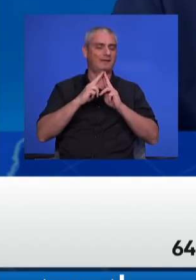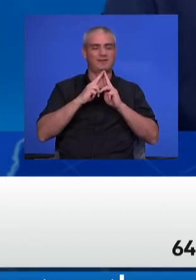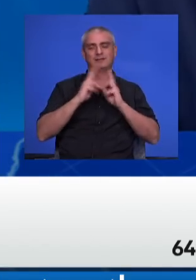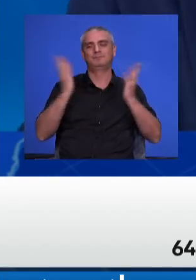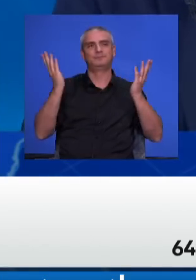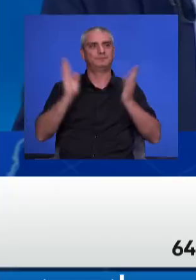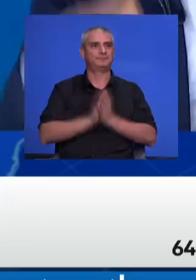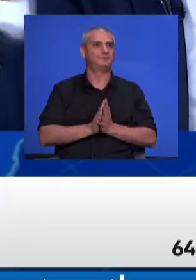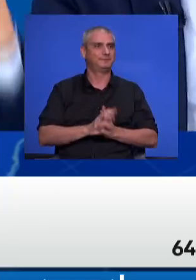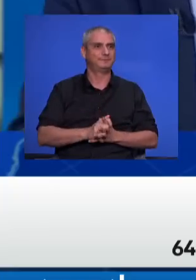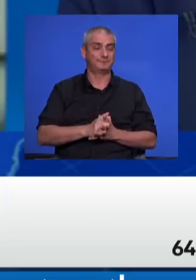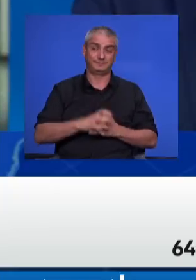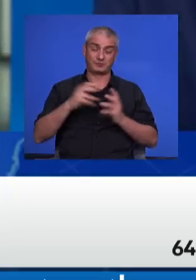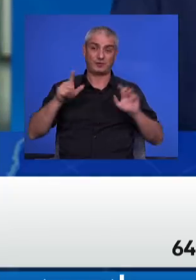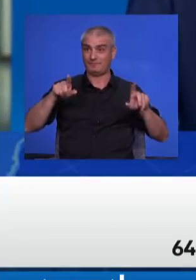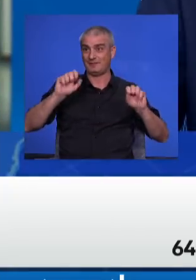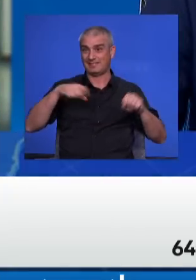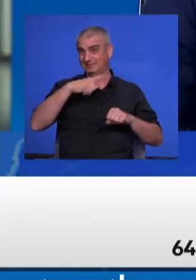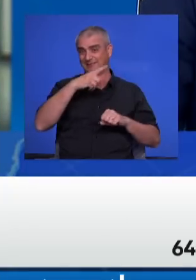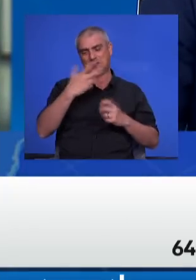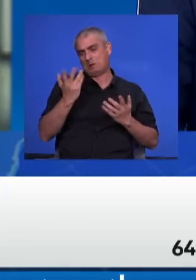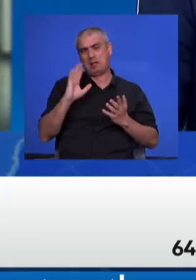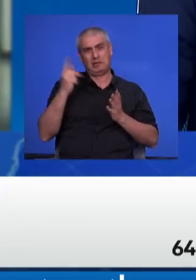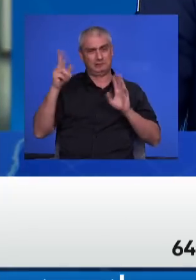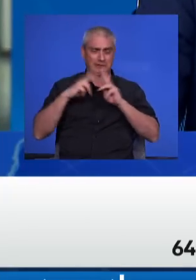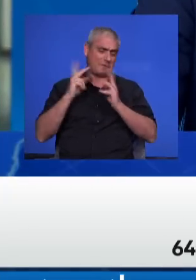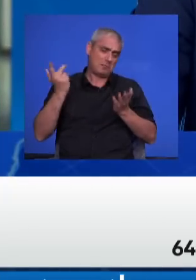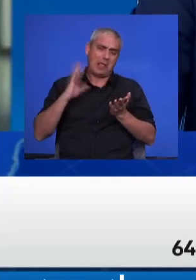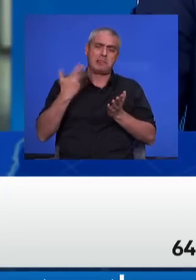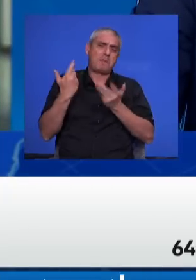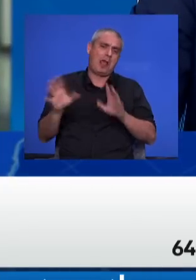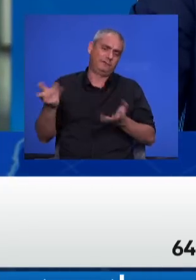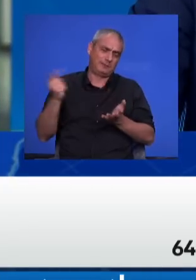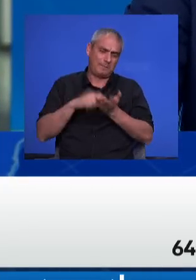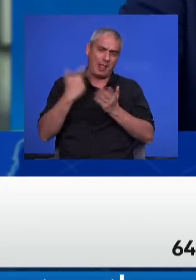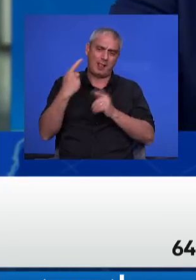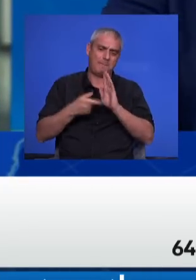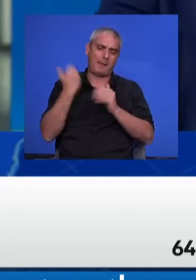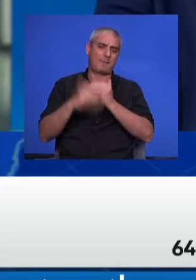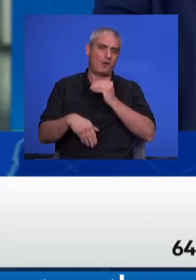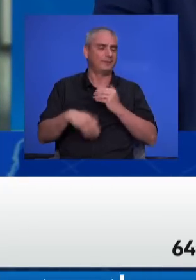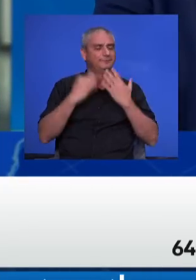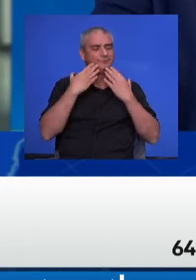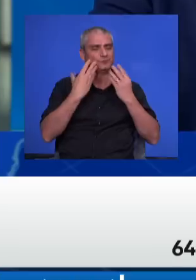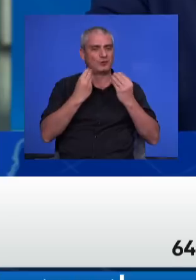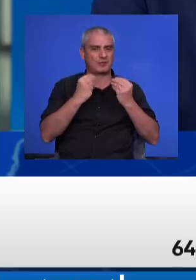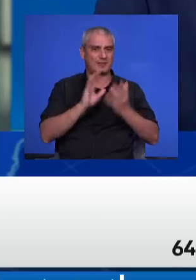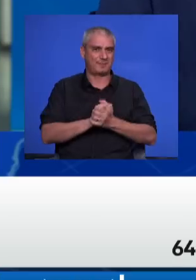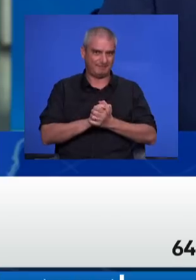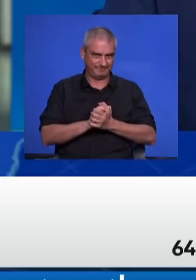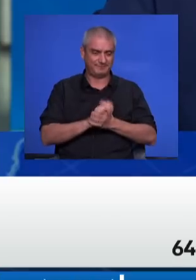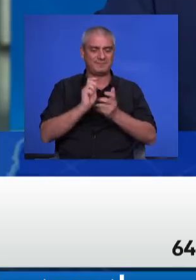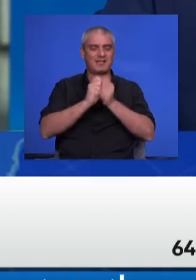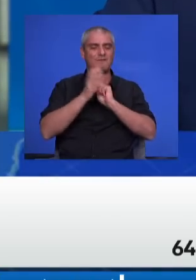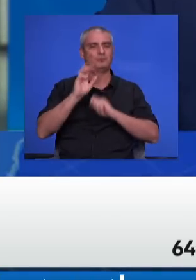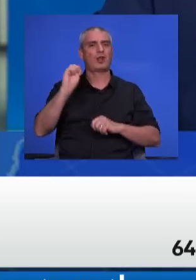עכשיו מקרון כהונה שנייה ואחרונה, אין לו מה להפסיד, אולי הוא ילך עד הסוף. בדיוק, זה הסיפור. דני בן סימון, על הרפורמה של